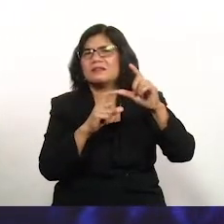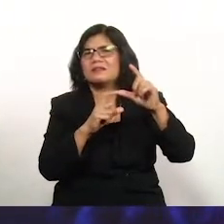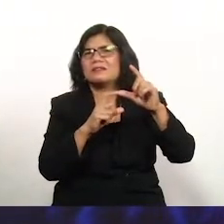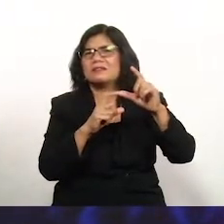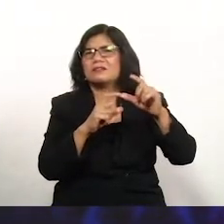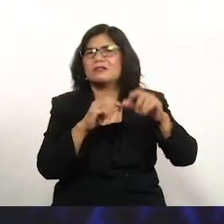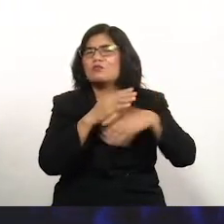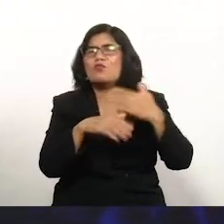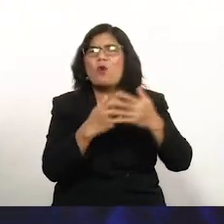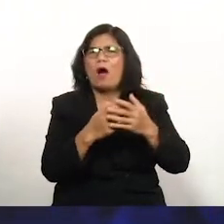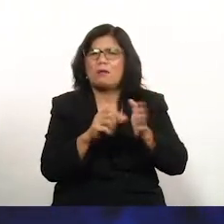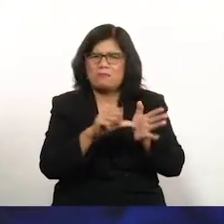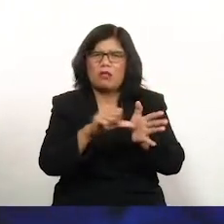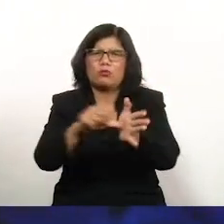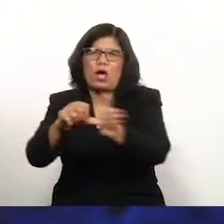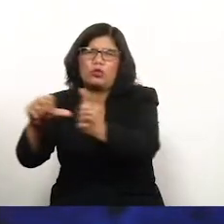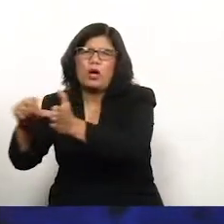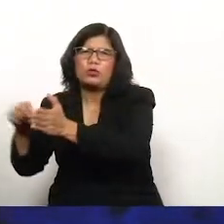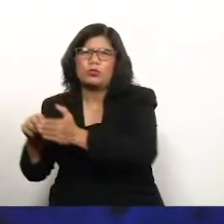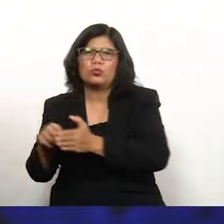Hai ribuan paket sembako